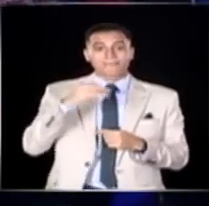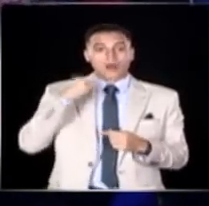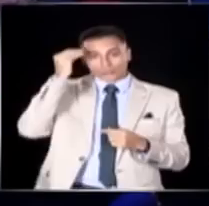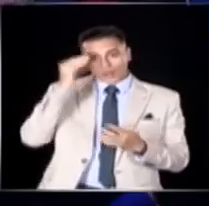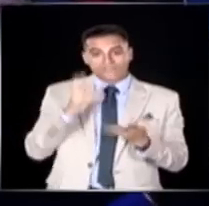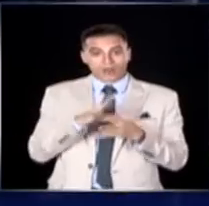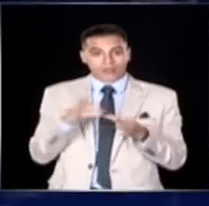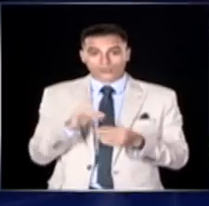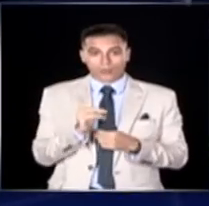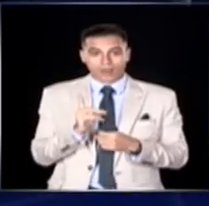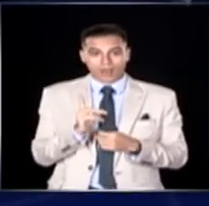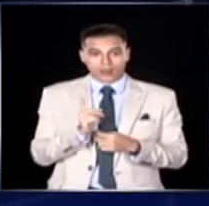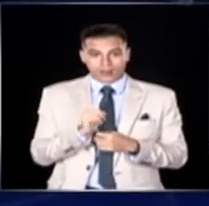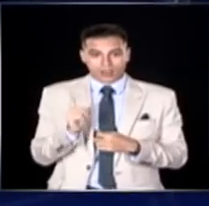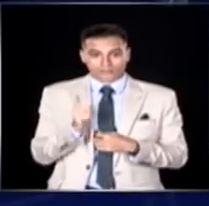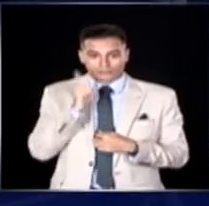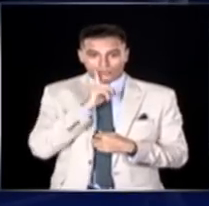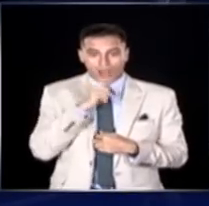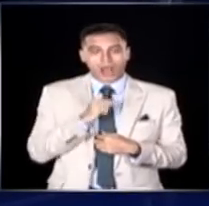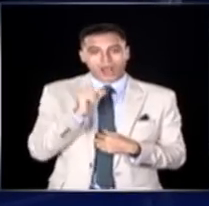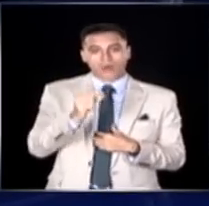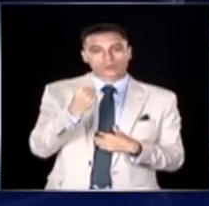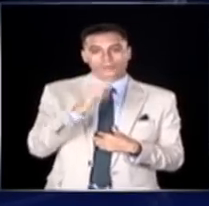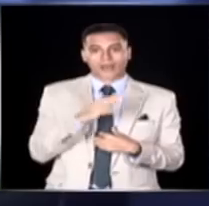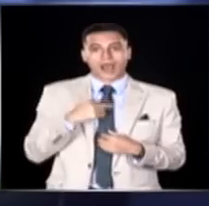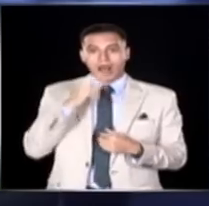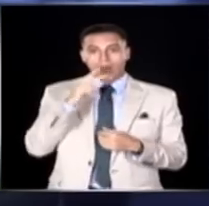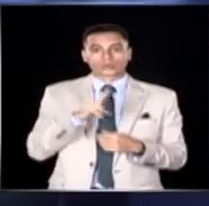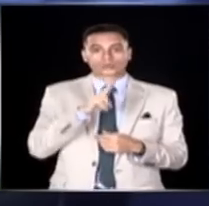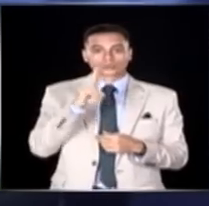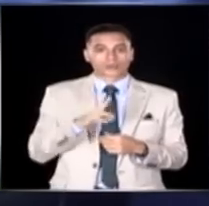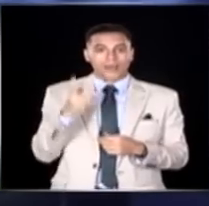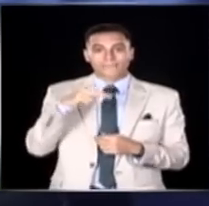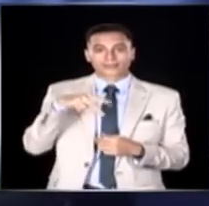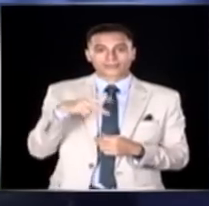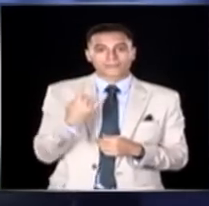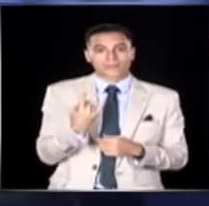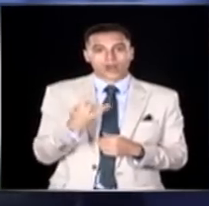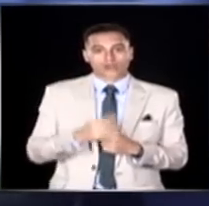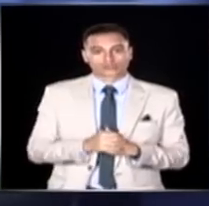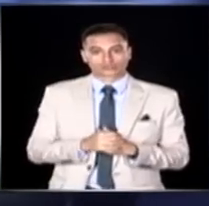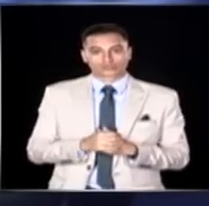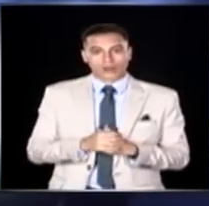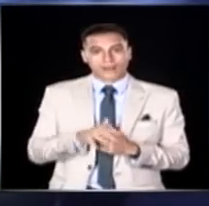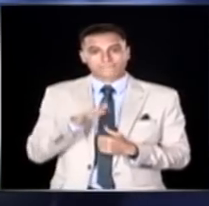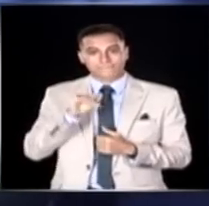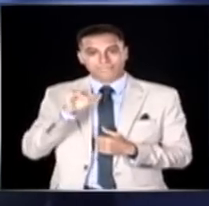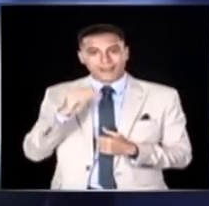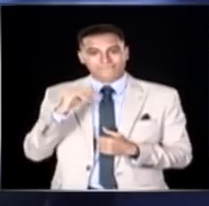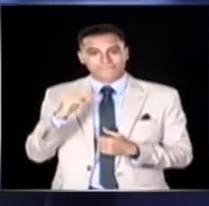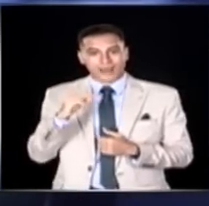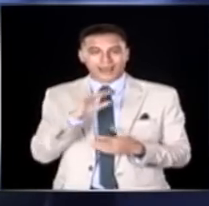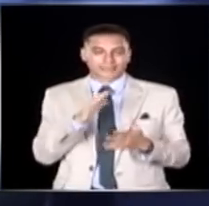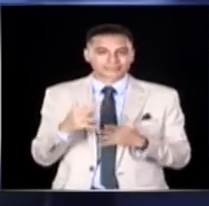اللي حصل ولا لأ؟ لا. هقولك معلومة واحدة، انا قلت 8 اسئلة من 10، محمد